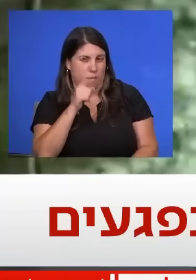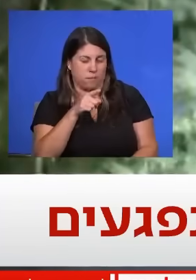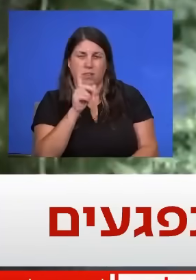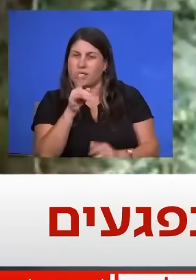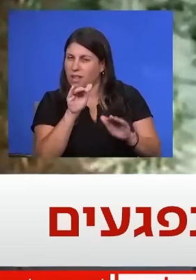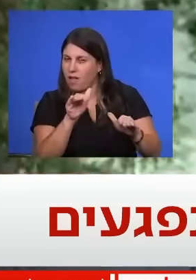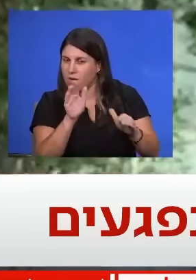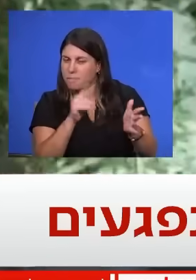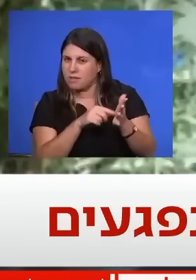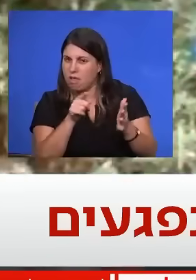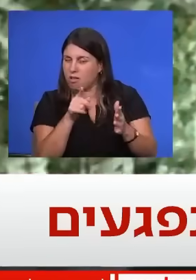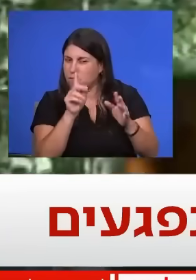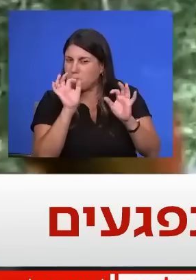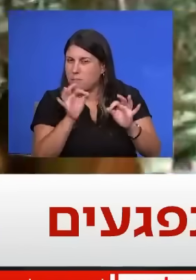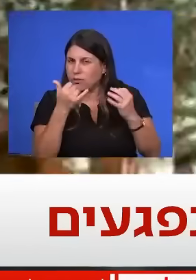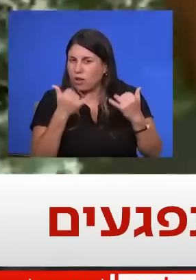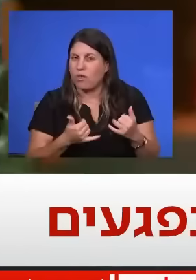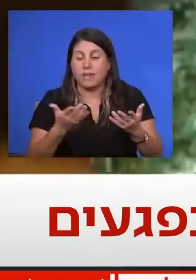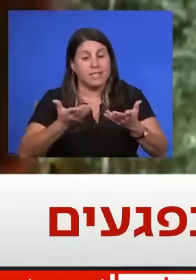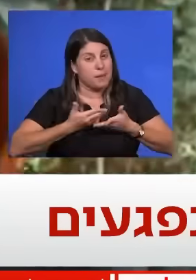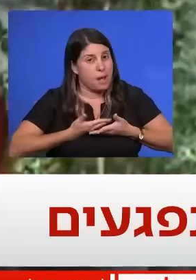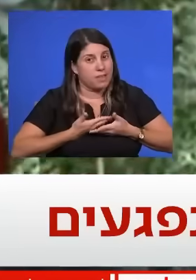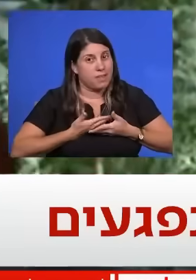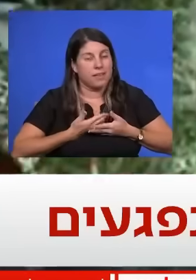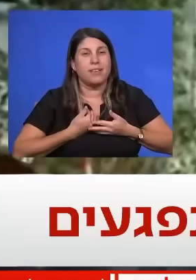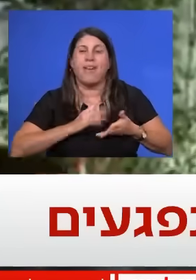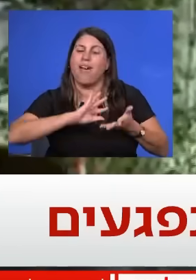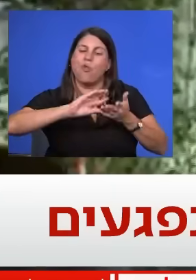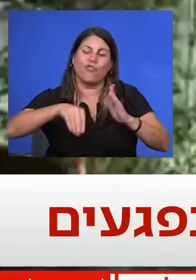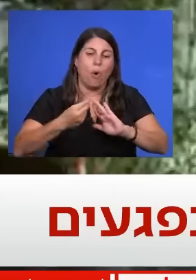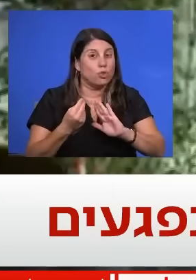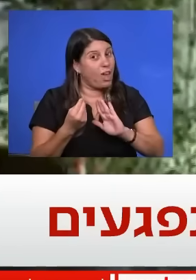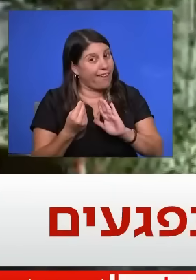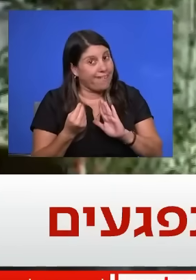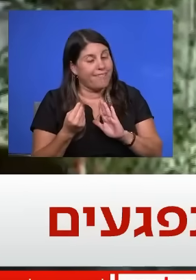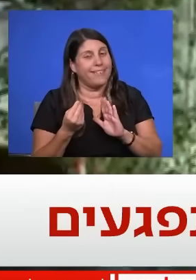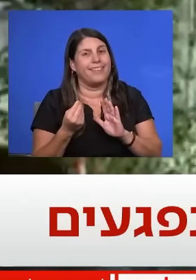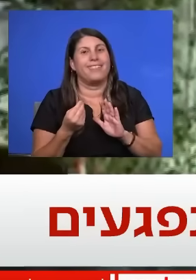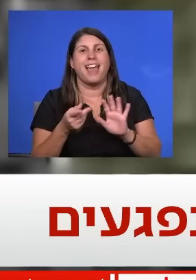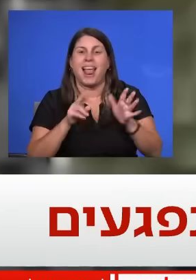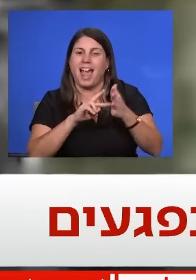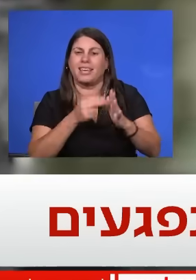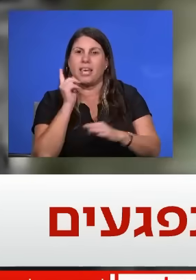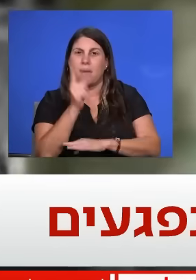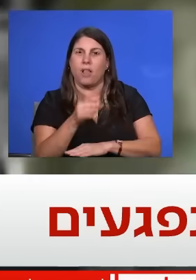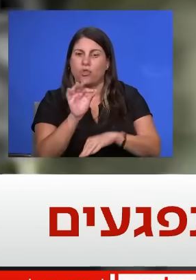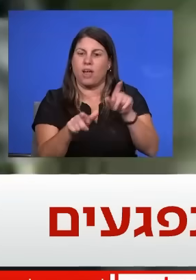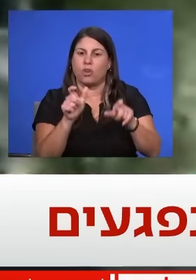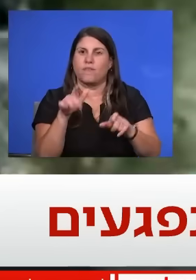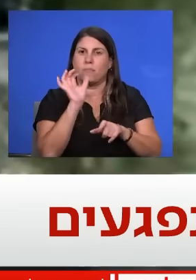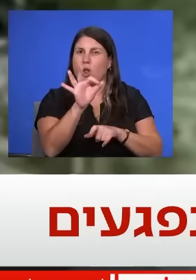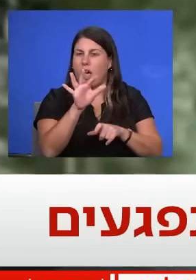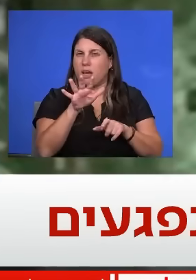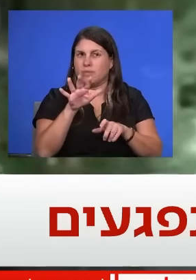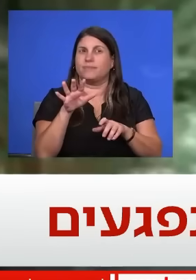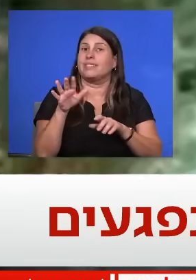שממש עכשיו קיבלת את הוואוצ'ר, נקרא לזה ככה, לחדרי המלון של התושבים שלך שמפוזרים. רק באופן חלקי. כן,